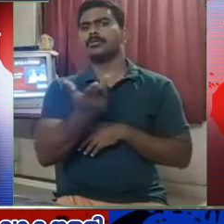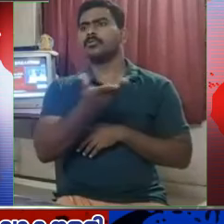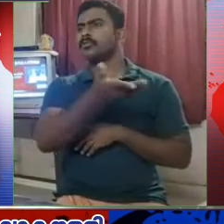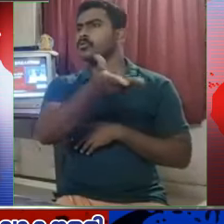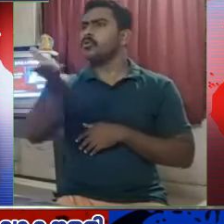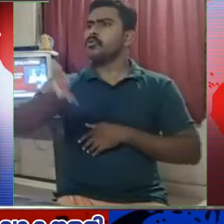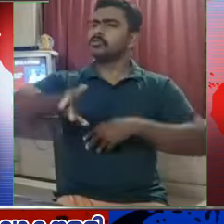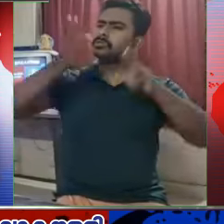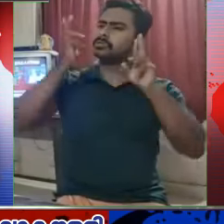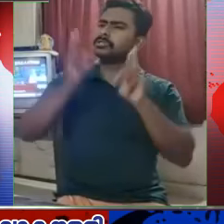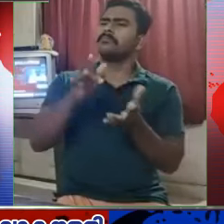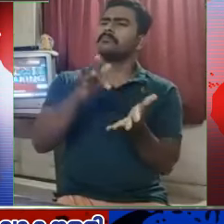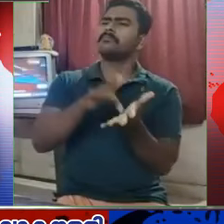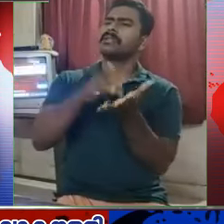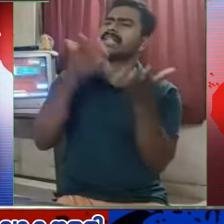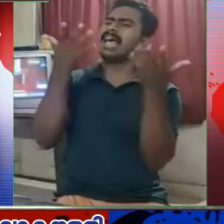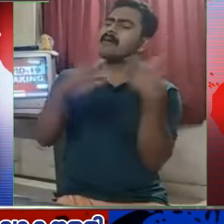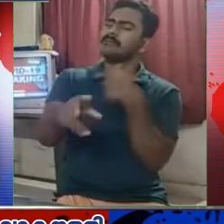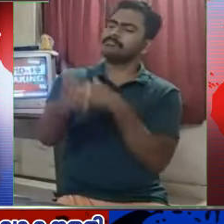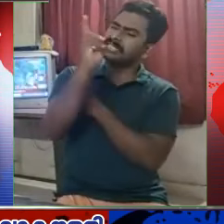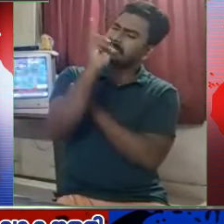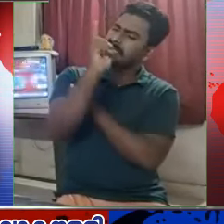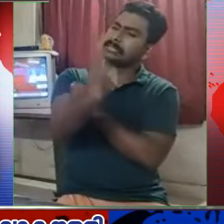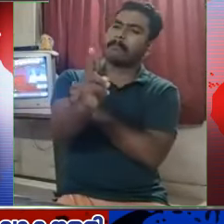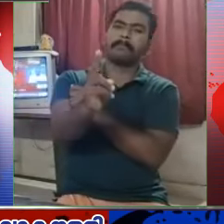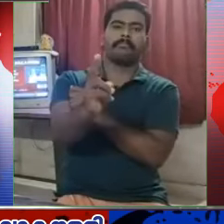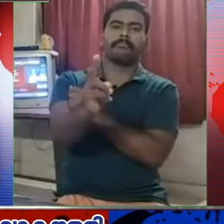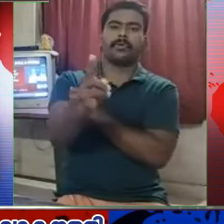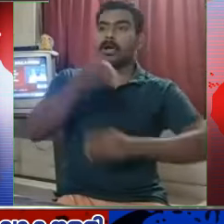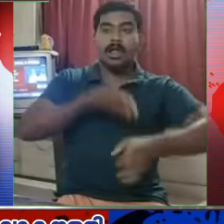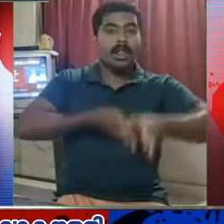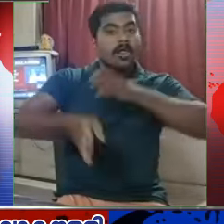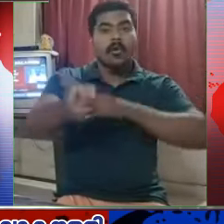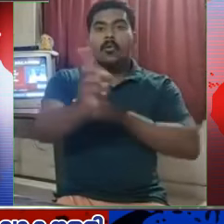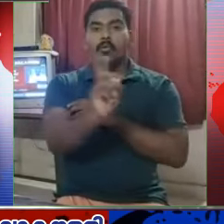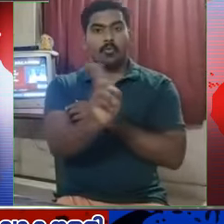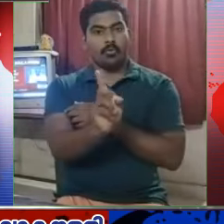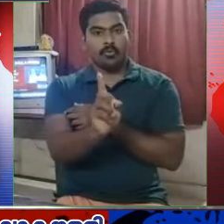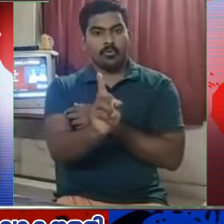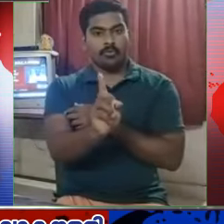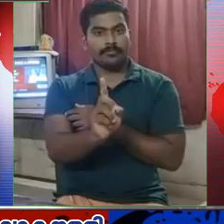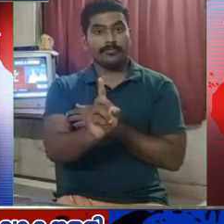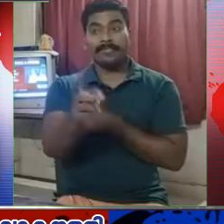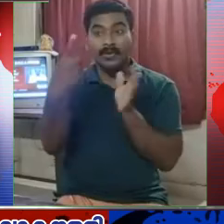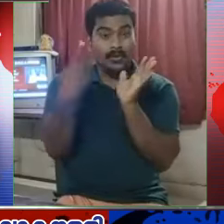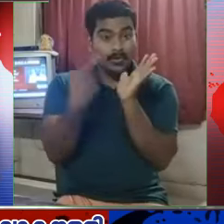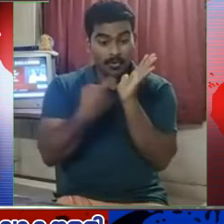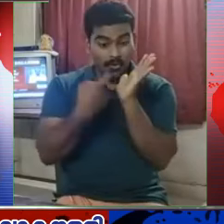സഹോദരങ്ങൾ, അവർ നമ്മുടെ സഹോദരങ്ങളായി തന്നെയാണ് നമ്മൾ കാണുന്നത്.